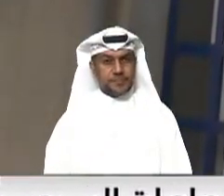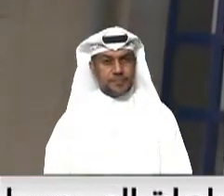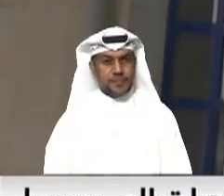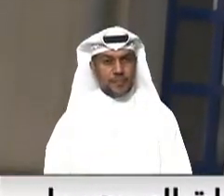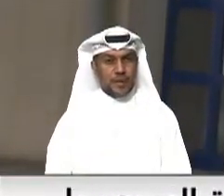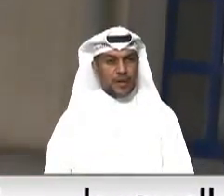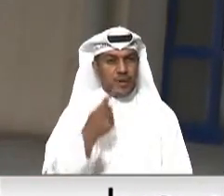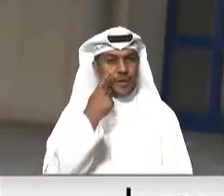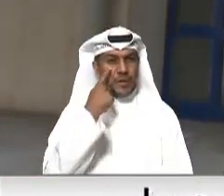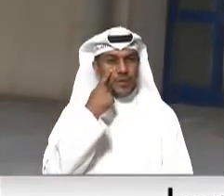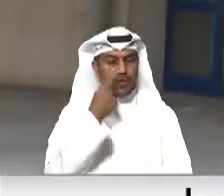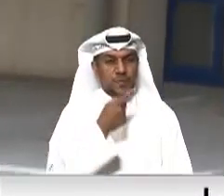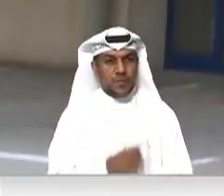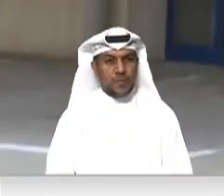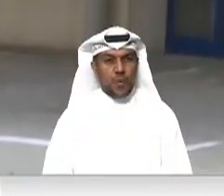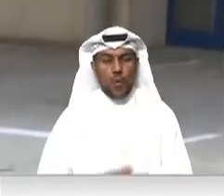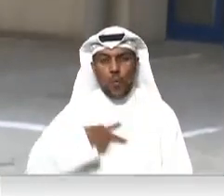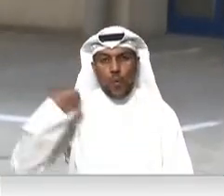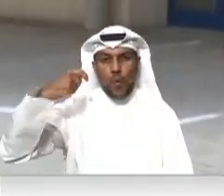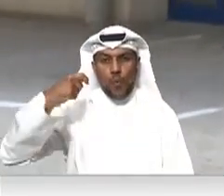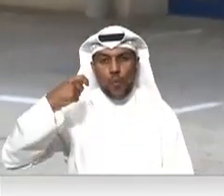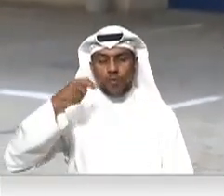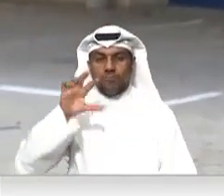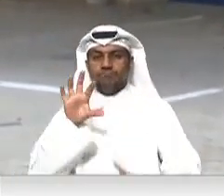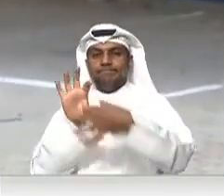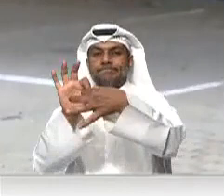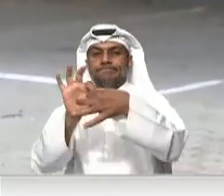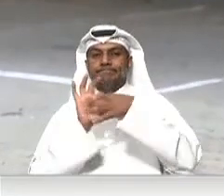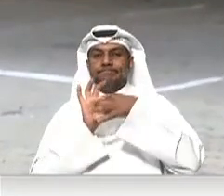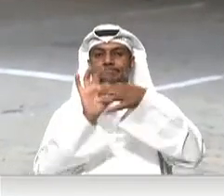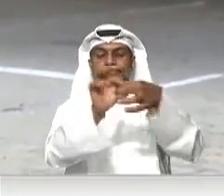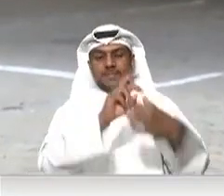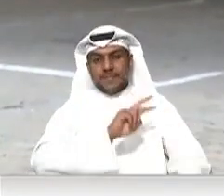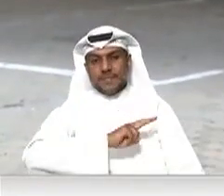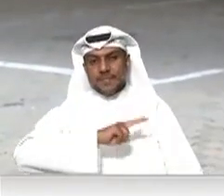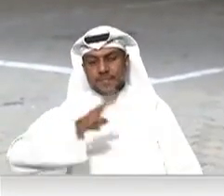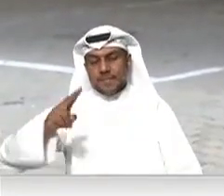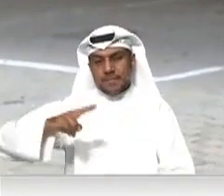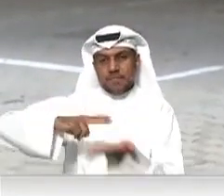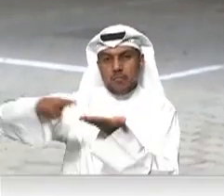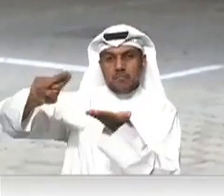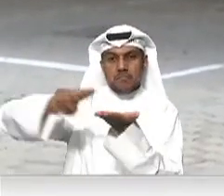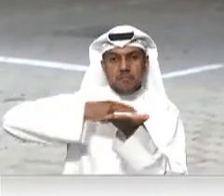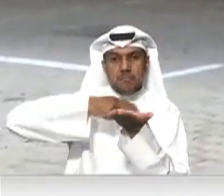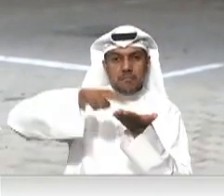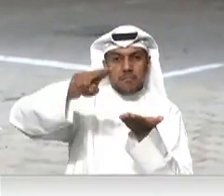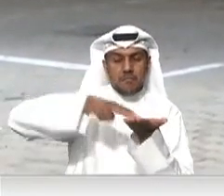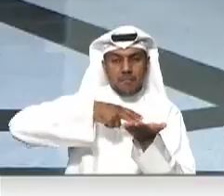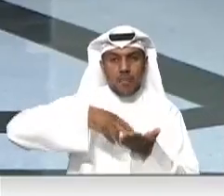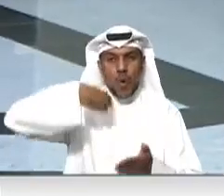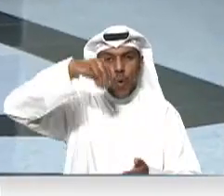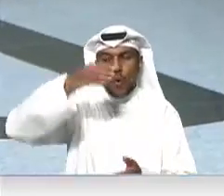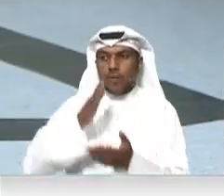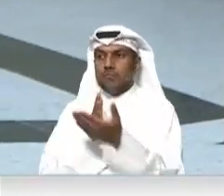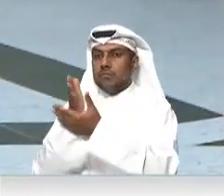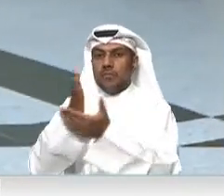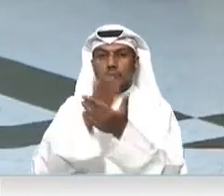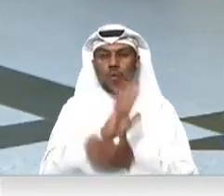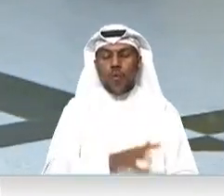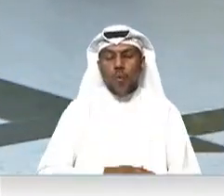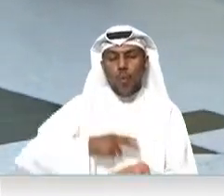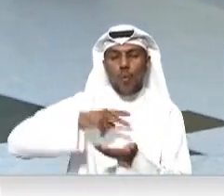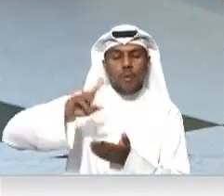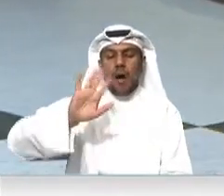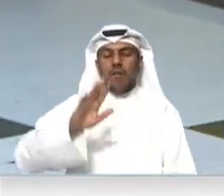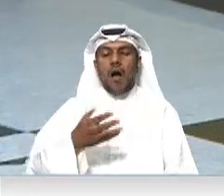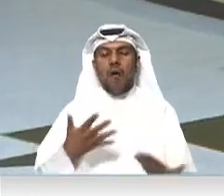تكمن أهمية مشروع تطوير التراسل الحكومي الإلكتروني والذي يقوم بتنفيذه الجهاز المركزي لتكنولوجيا المعلومات